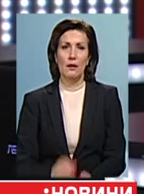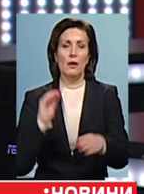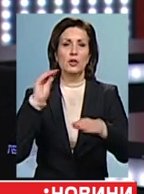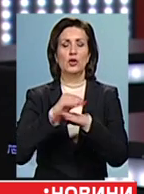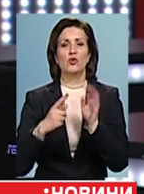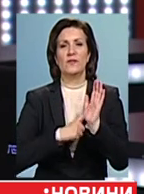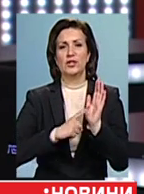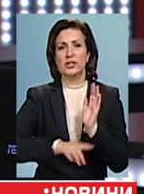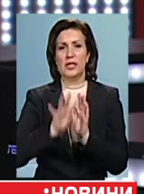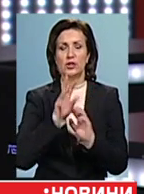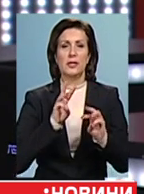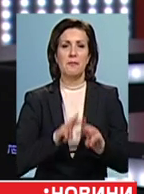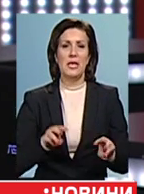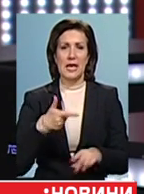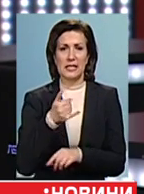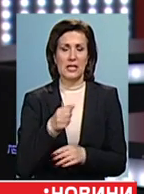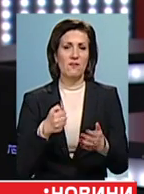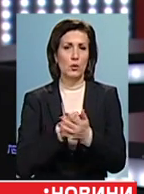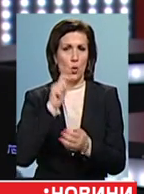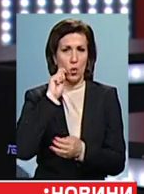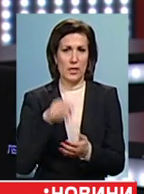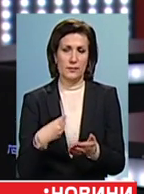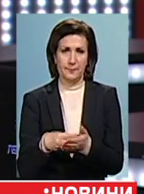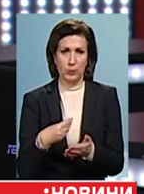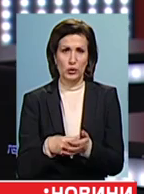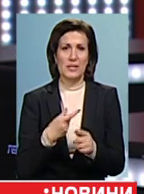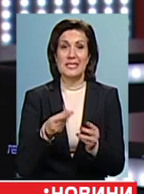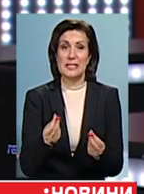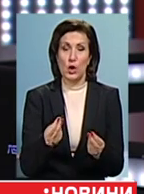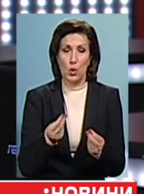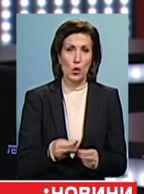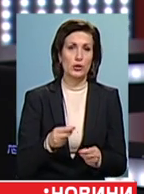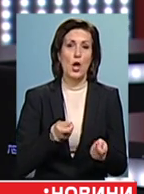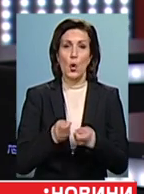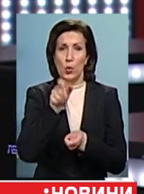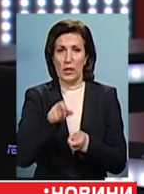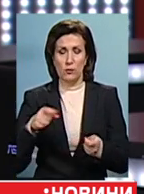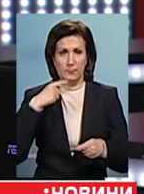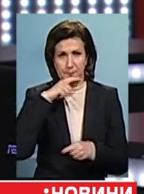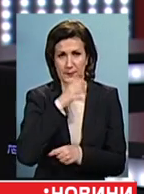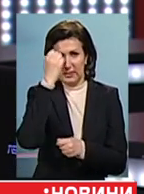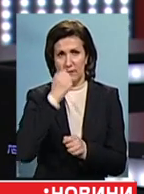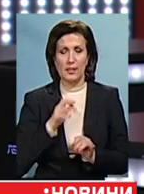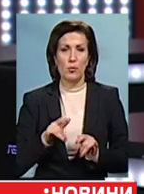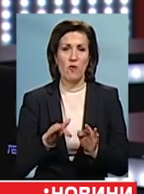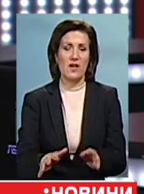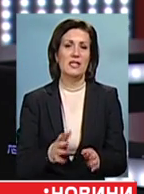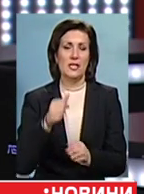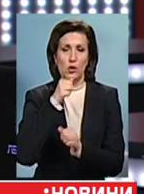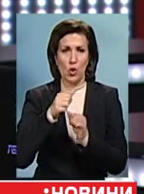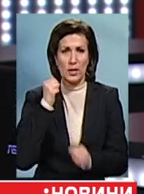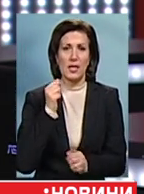Додаткові 64 мільярди гривень до українського бюджету. Ці гроші урядовці заощадили завдяки проведенні торік